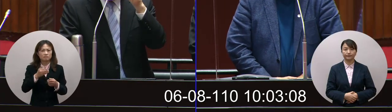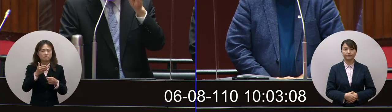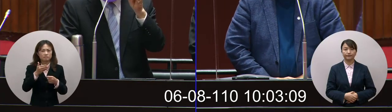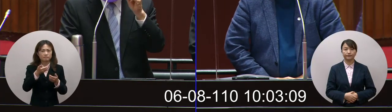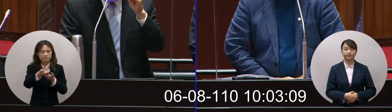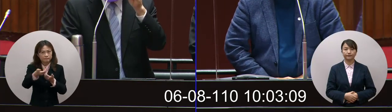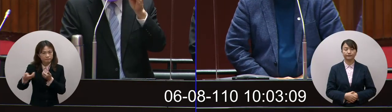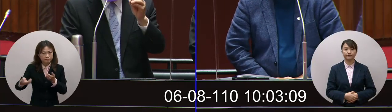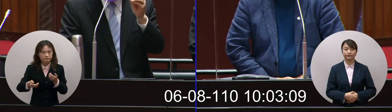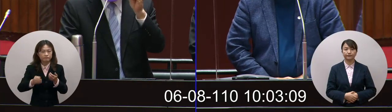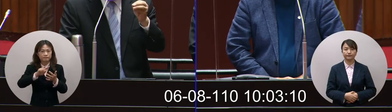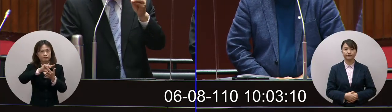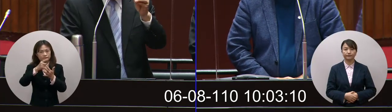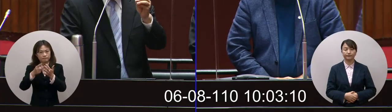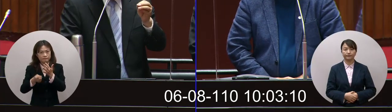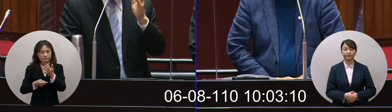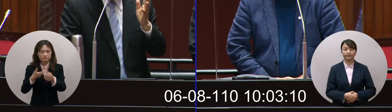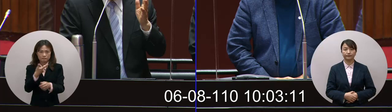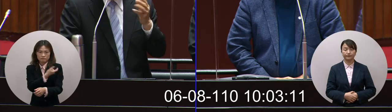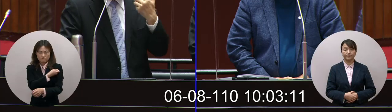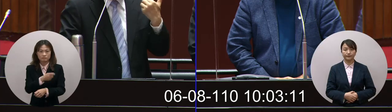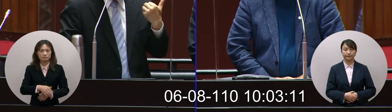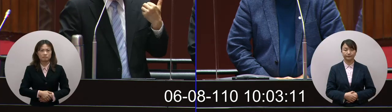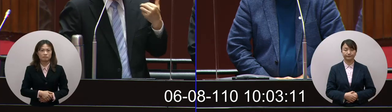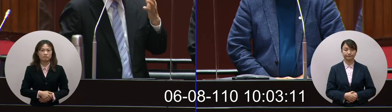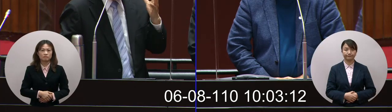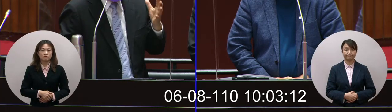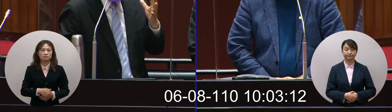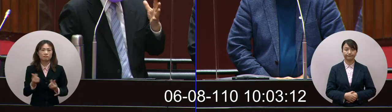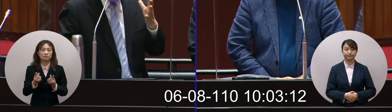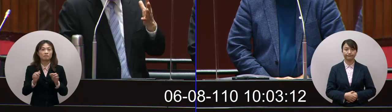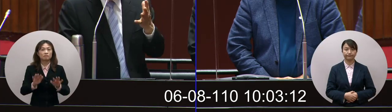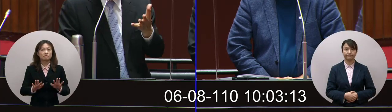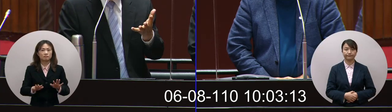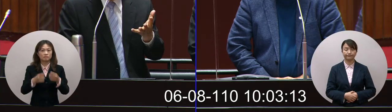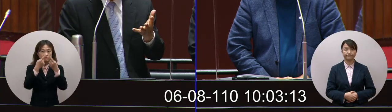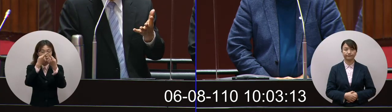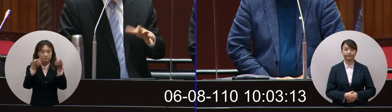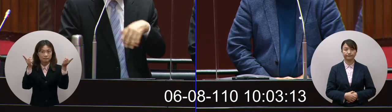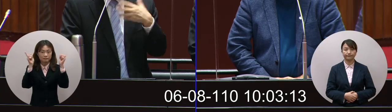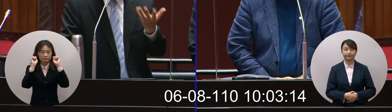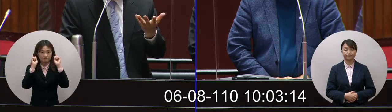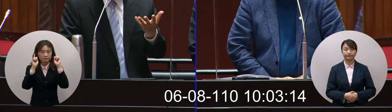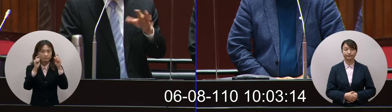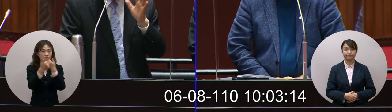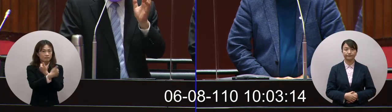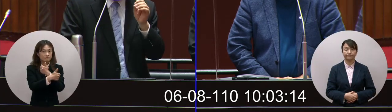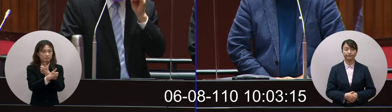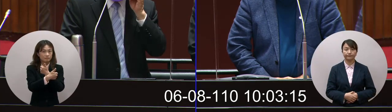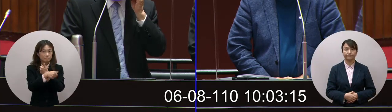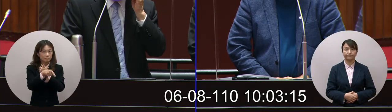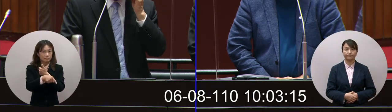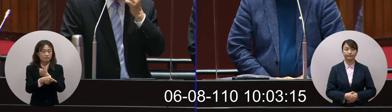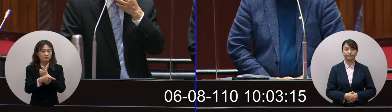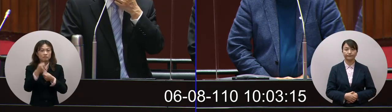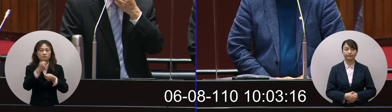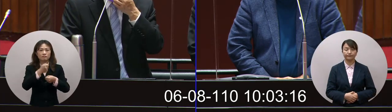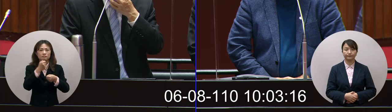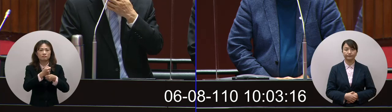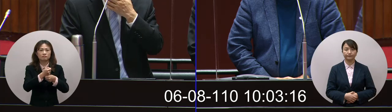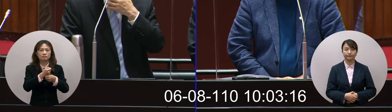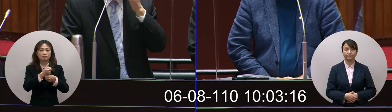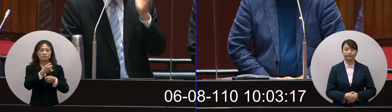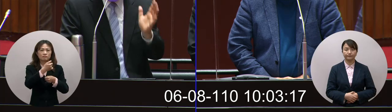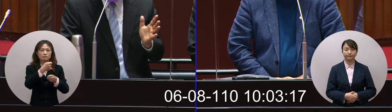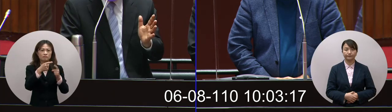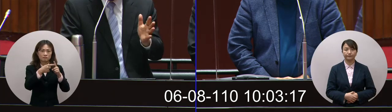个工作是所必要，比如即摆大学会考要办，啊，即个工作人员、老